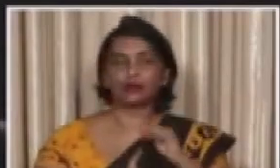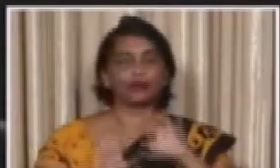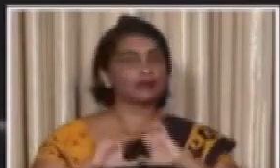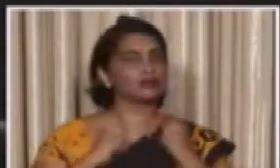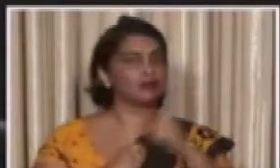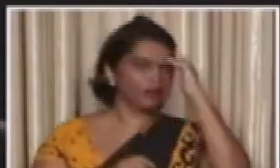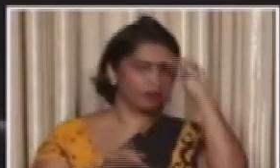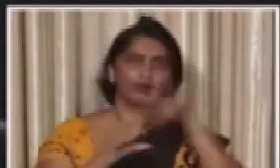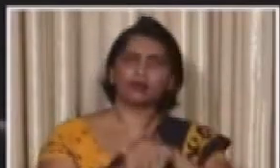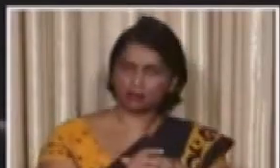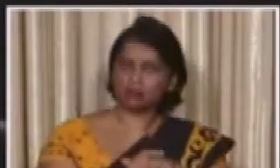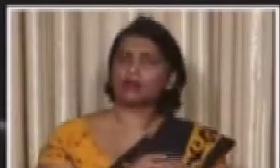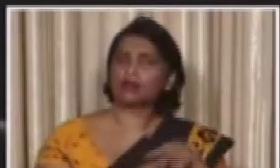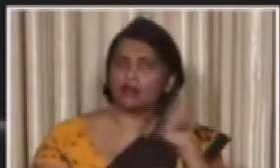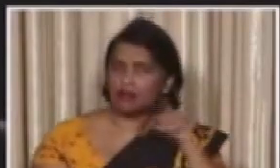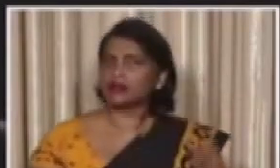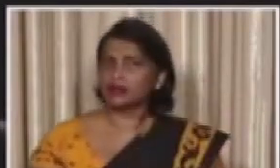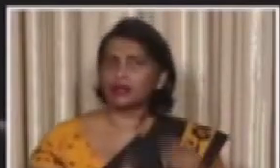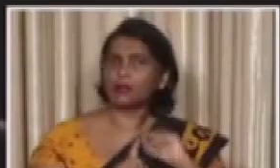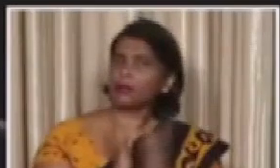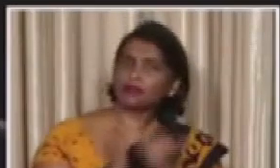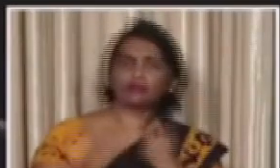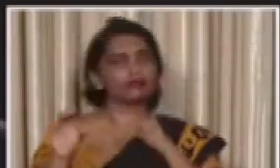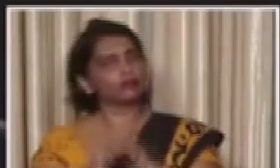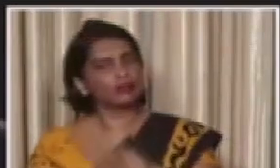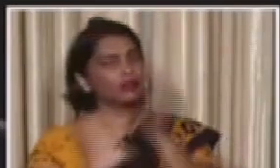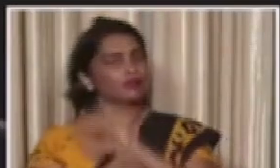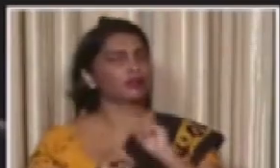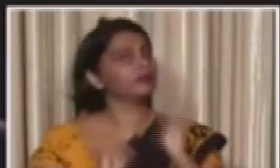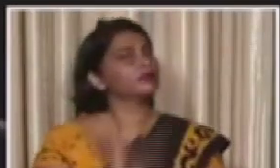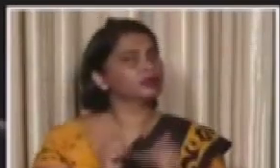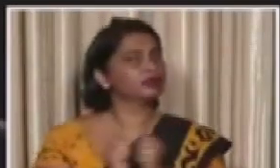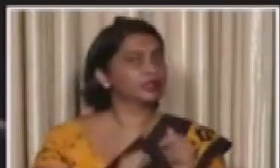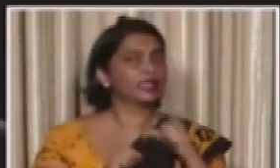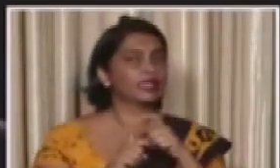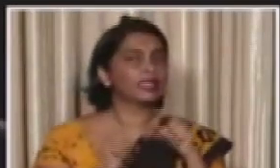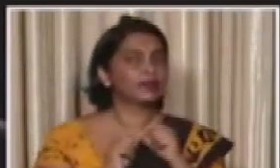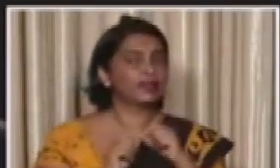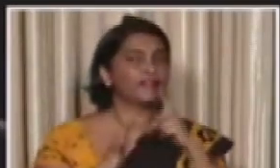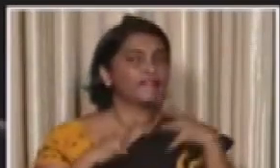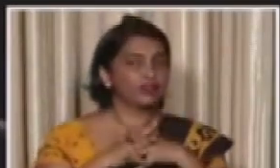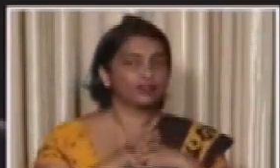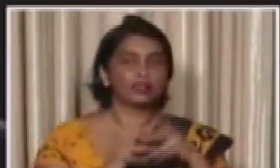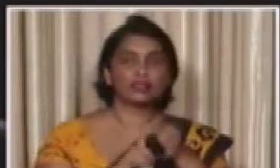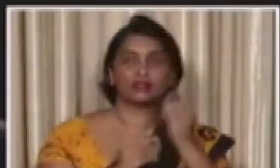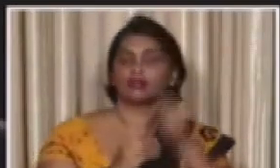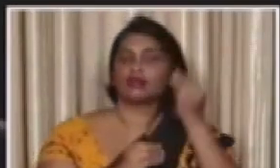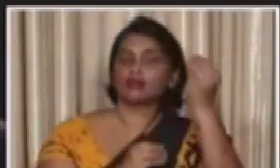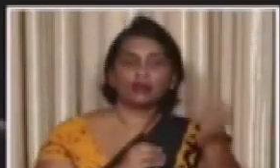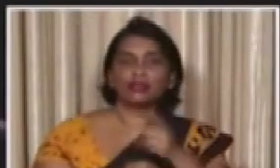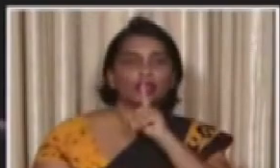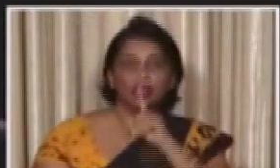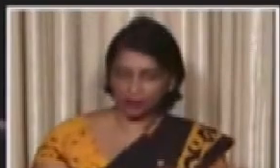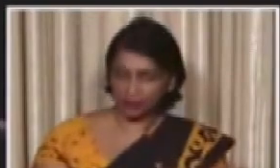තනතුරේ කටයුතු කරපු එතුමාට අගමැති ධූරය භාරගෙන එවකට අගමැති ධූරයේ දරුවු ඩී.බී. විජේතුංග මැතිතුමාට ජනාධිපති කරන්න යෝජනා